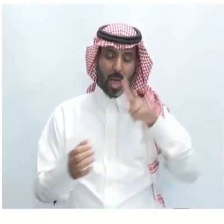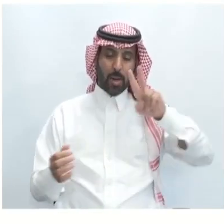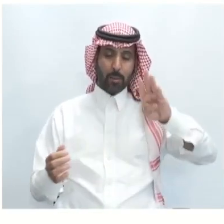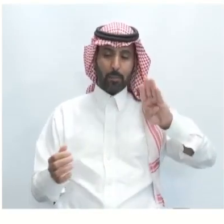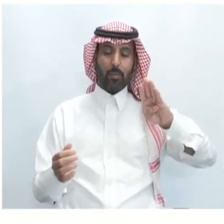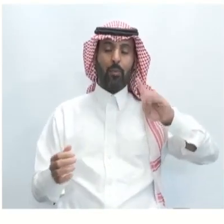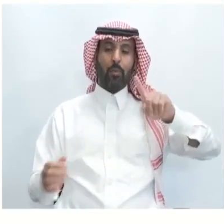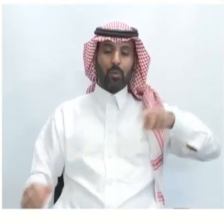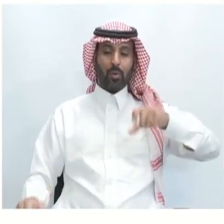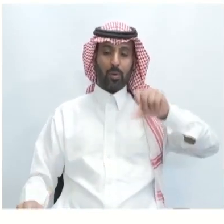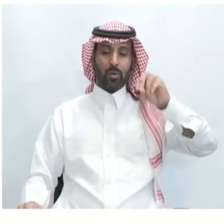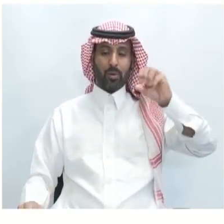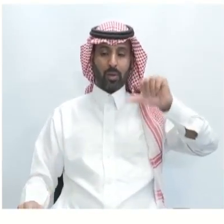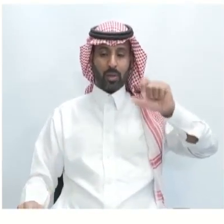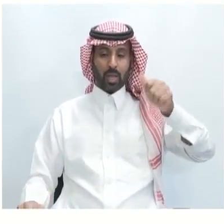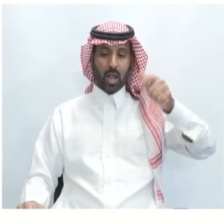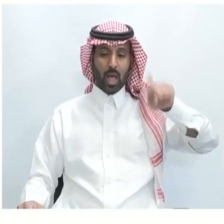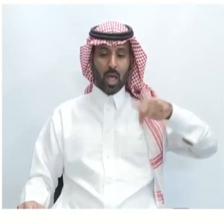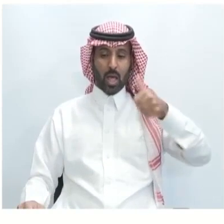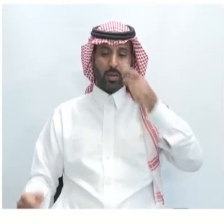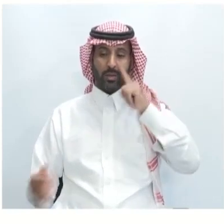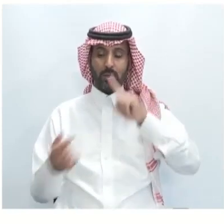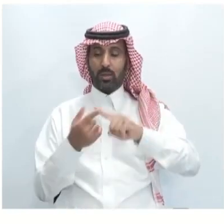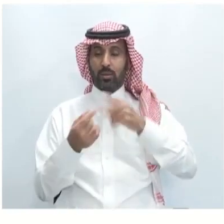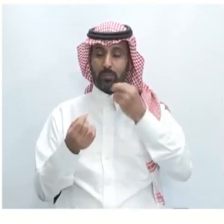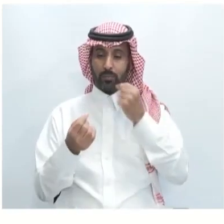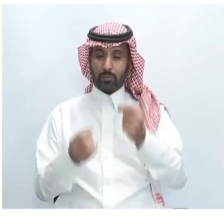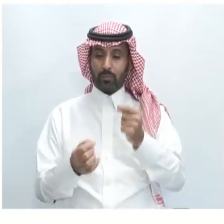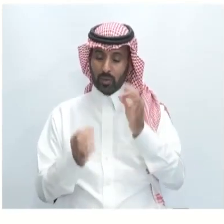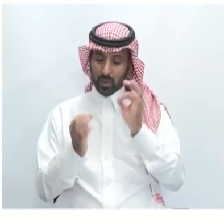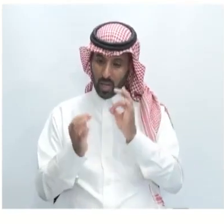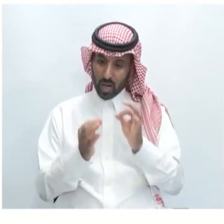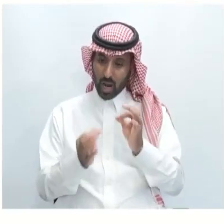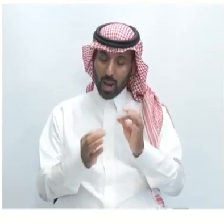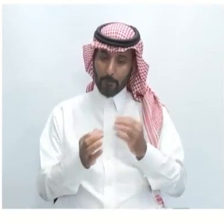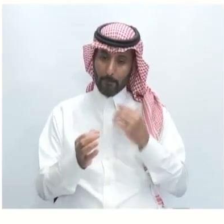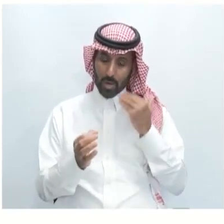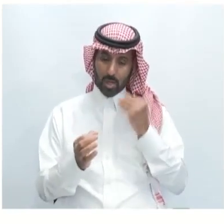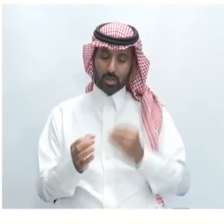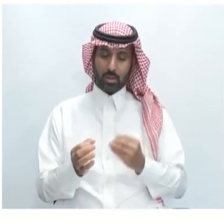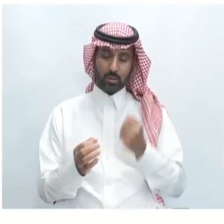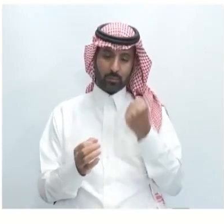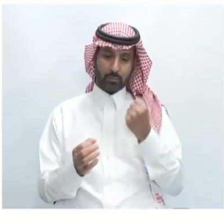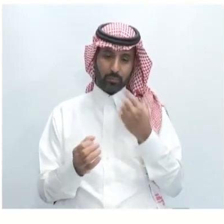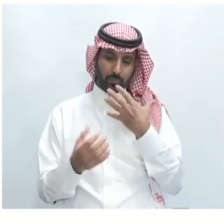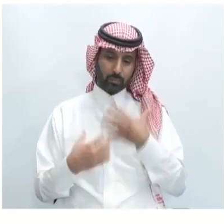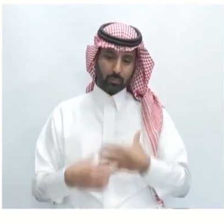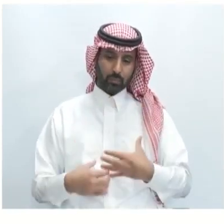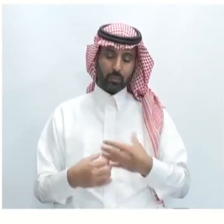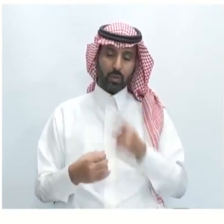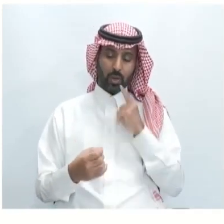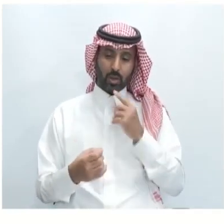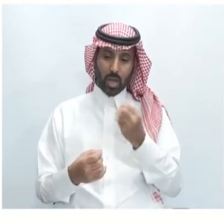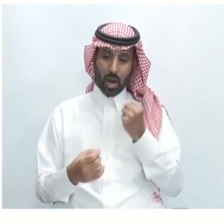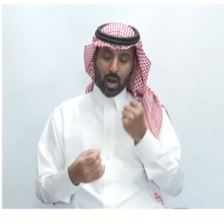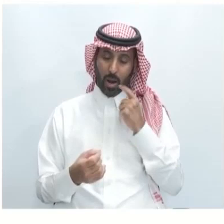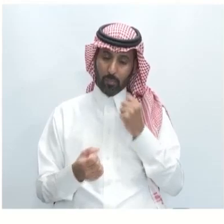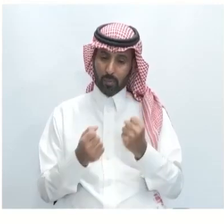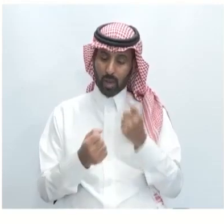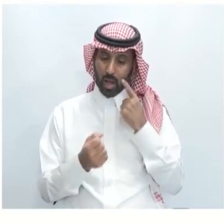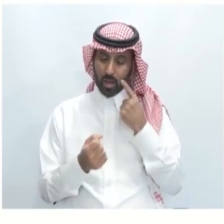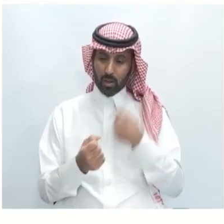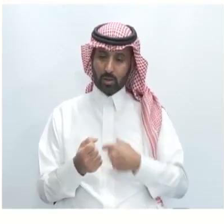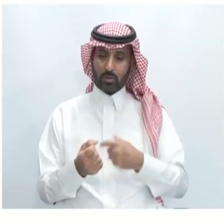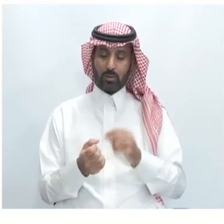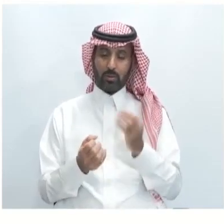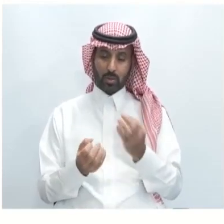طريقه مفضله للتحكم في الوزن بحيث انك عندما تتحكم في طريقه اكلك ونوعك نوعه سيعطيك تحكم في